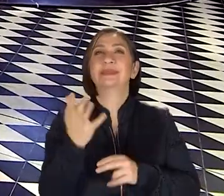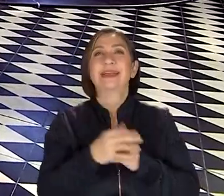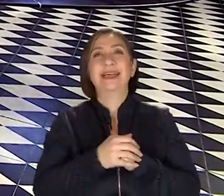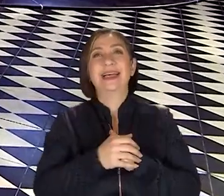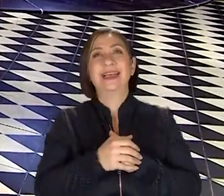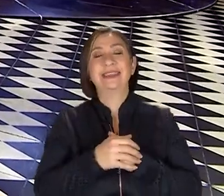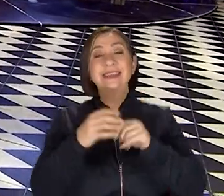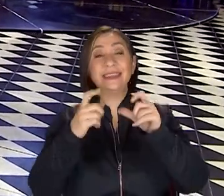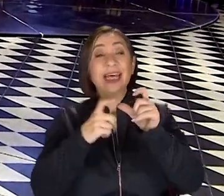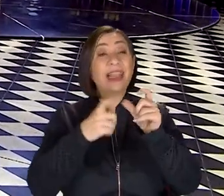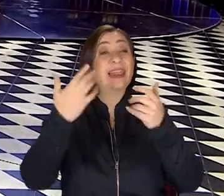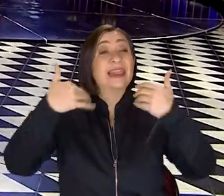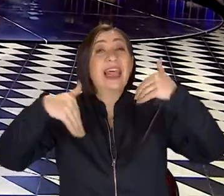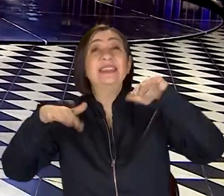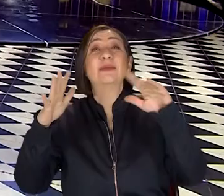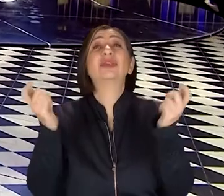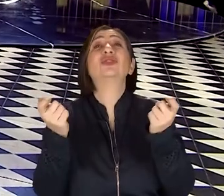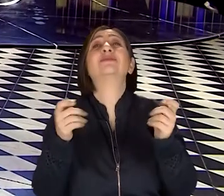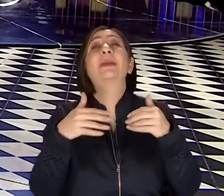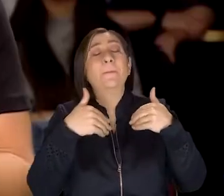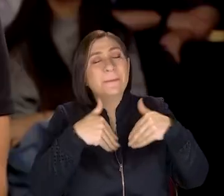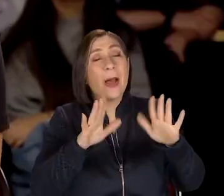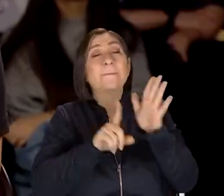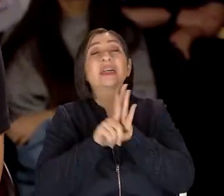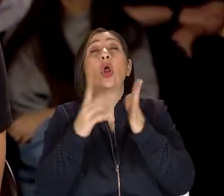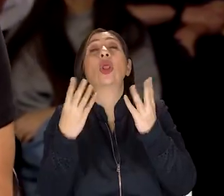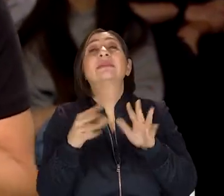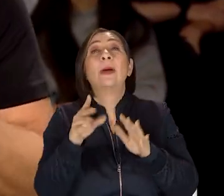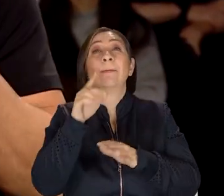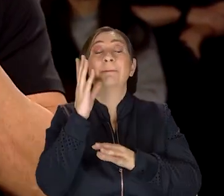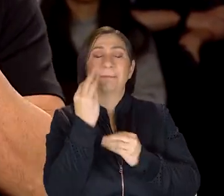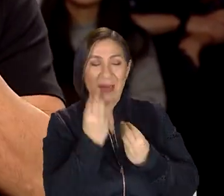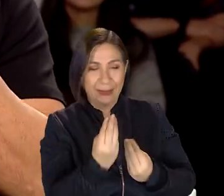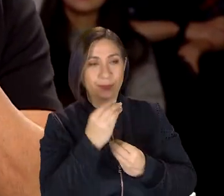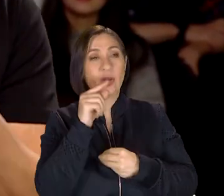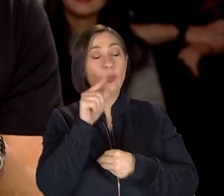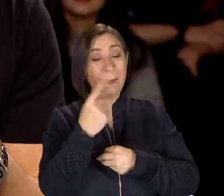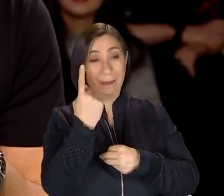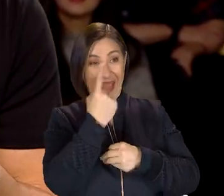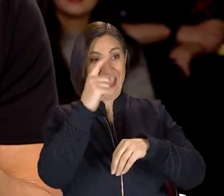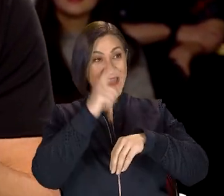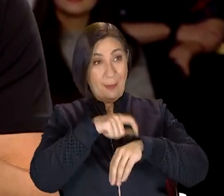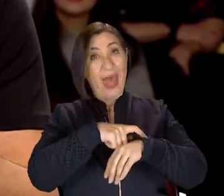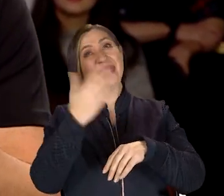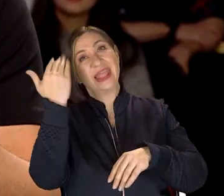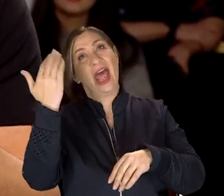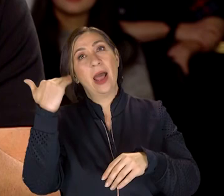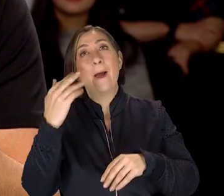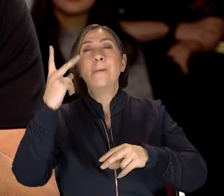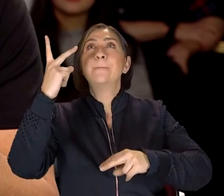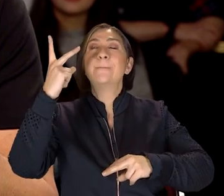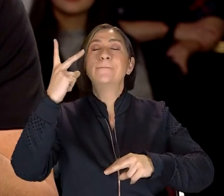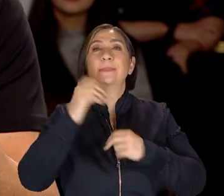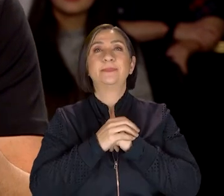Ya mesela Serdar niye dans etmeye çalışıyor? Abi bak, başarılı olamaz bak, ki. Bu hep bizim bir vakitte hani